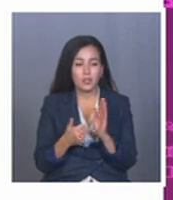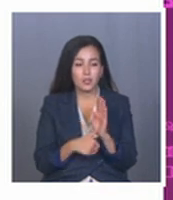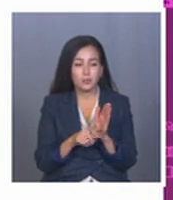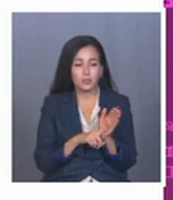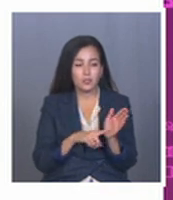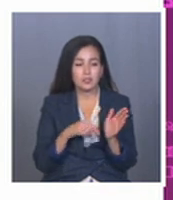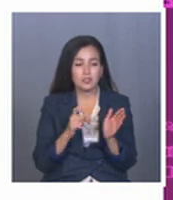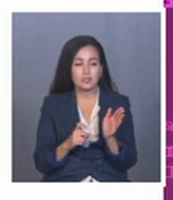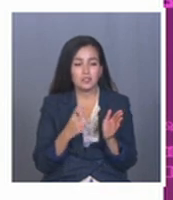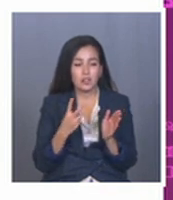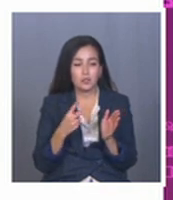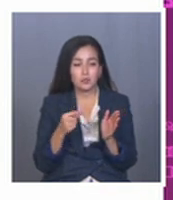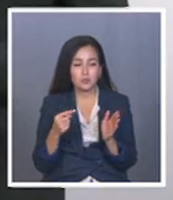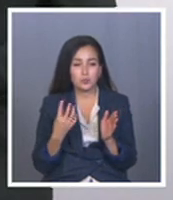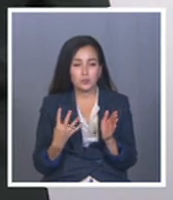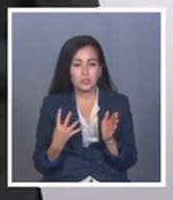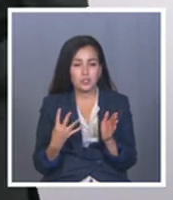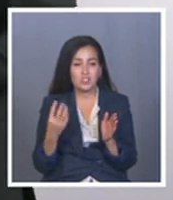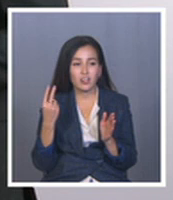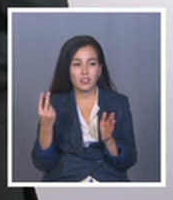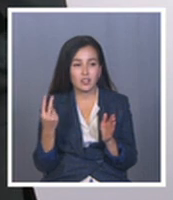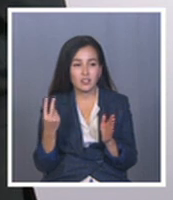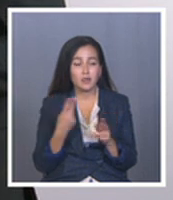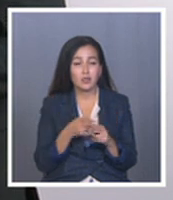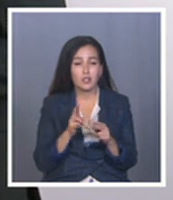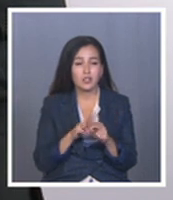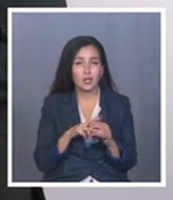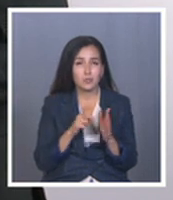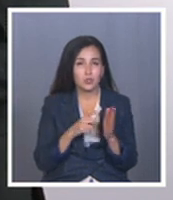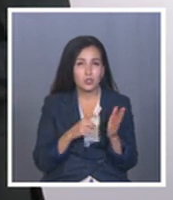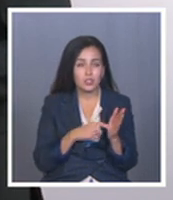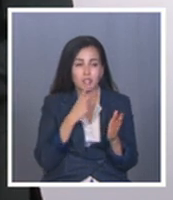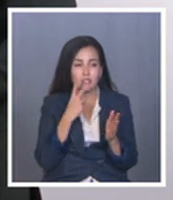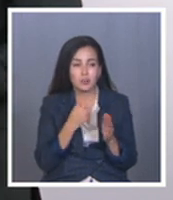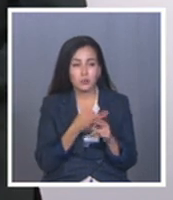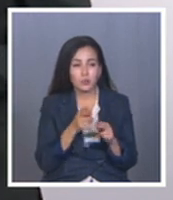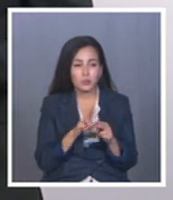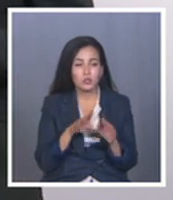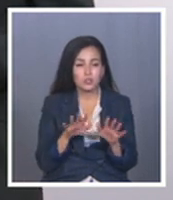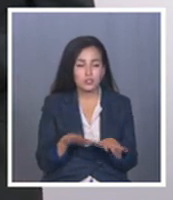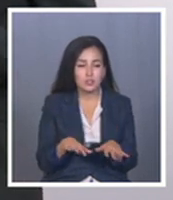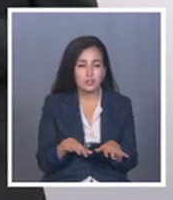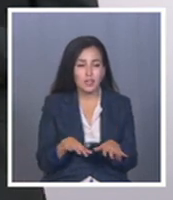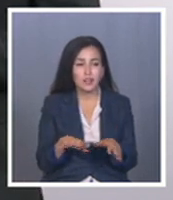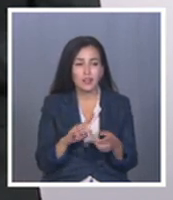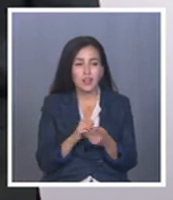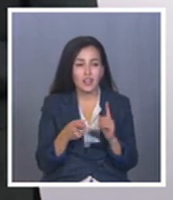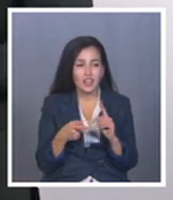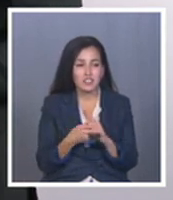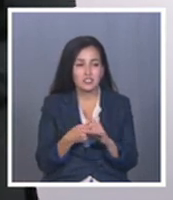минус 4-тің жашан сыртынан квадраты. Мына бөлшекке қараңыздар. Бұл жерде теріс